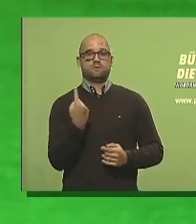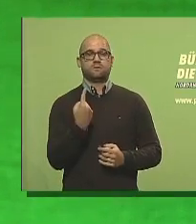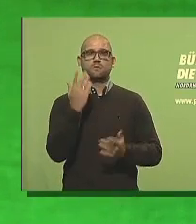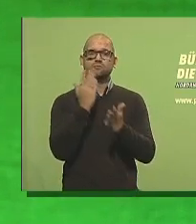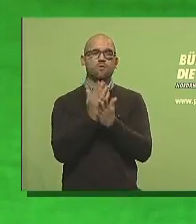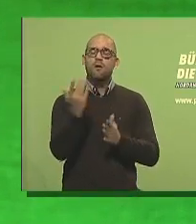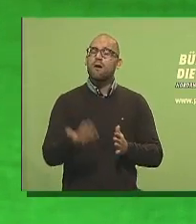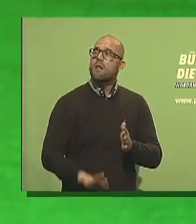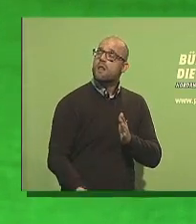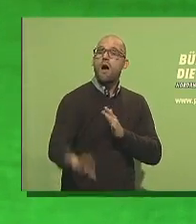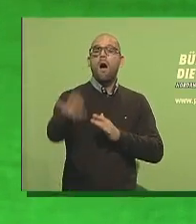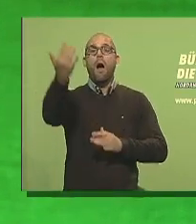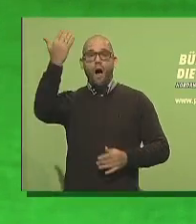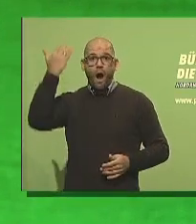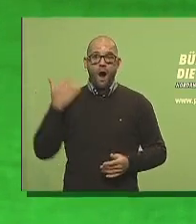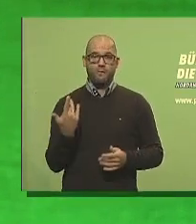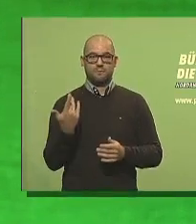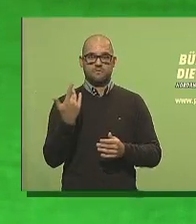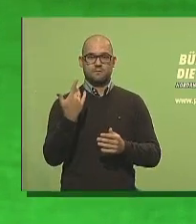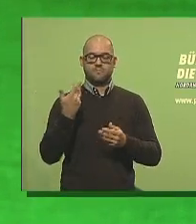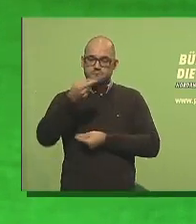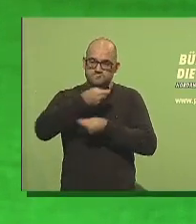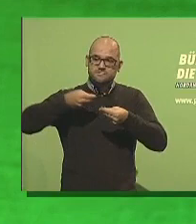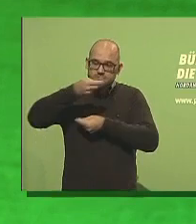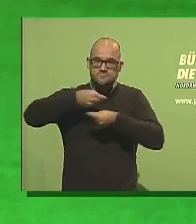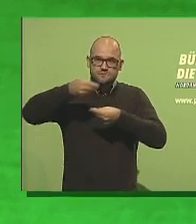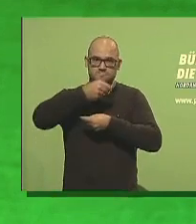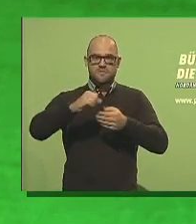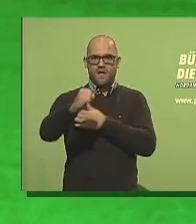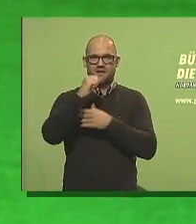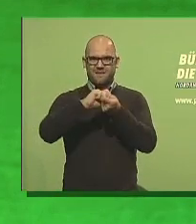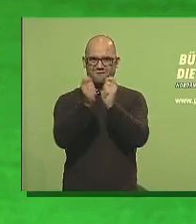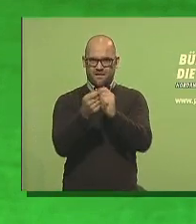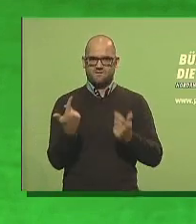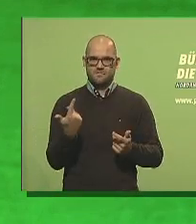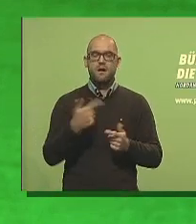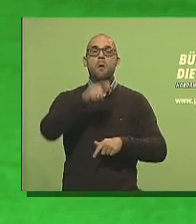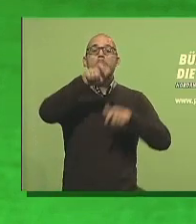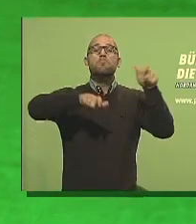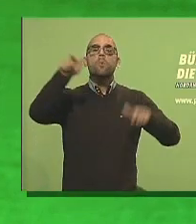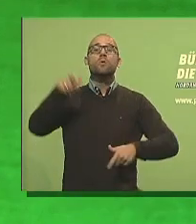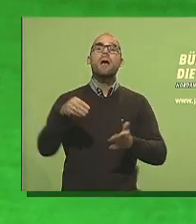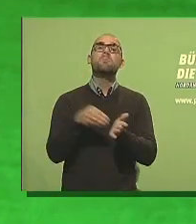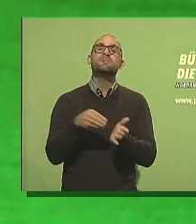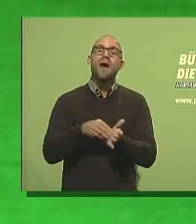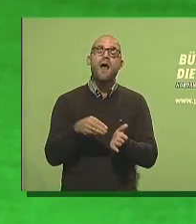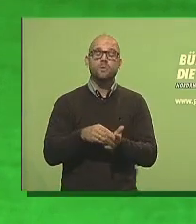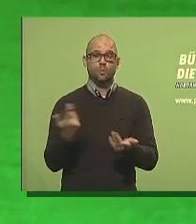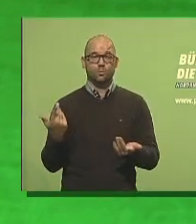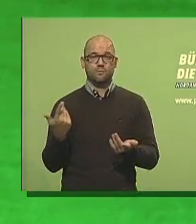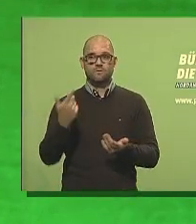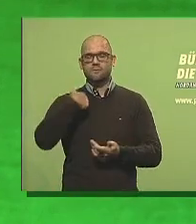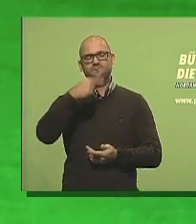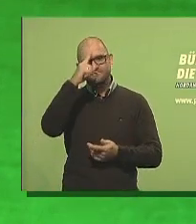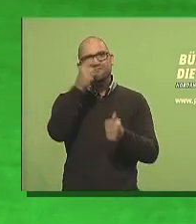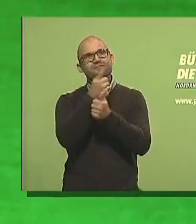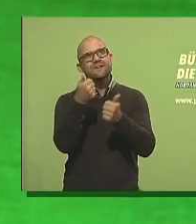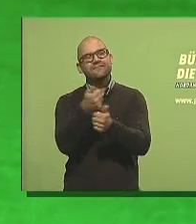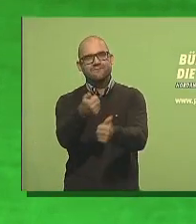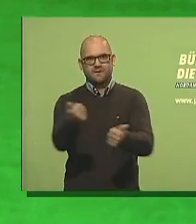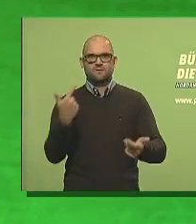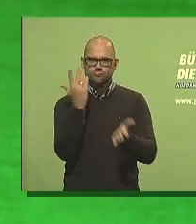darüber nachgedacht hat, die weiß, wie das geht mit der Bürgerbeteiligung, auch wenn es um die Stromtrassen geht, die weiß, wie man eine